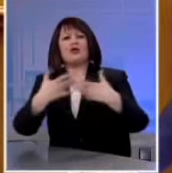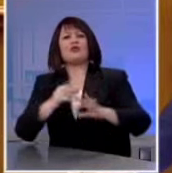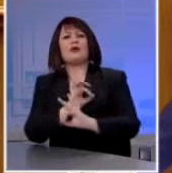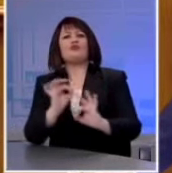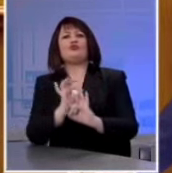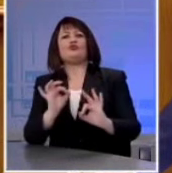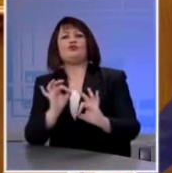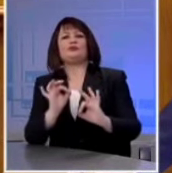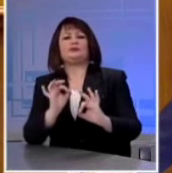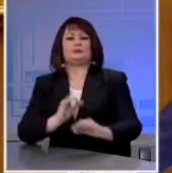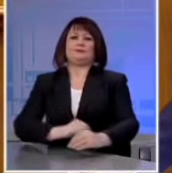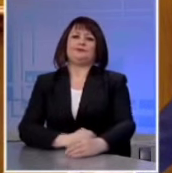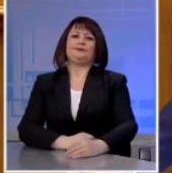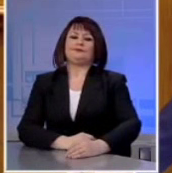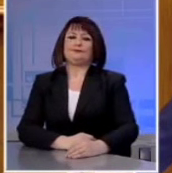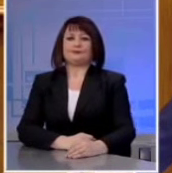λειτουργία.